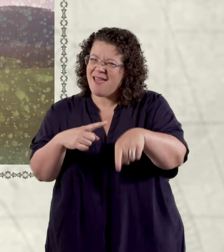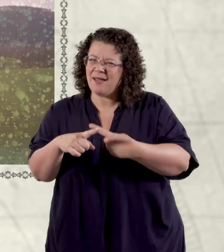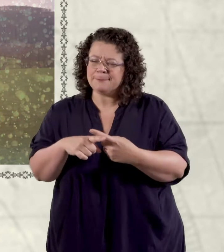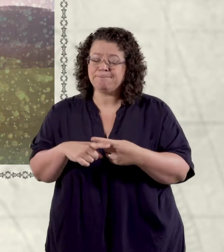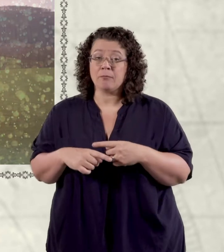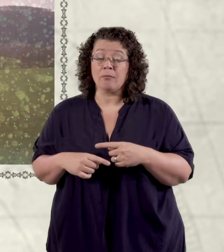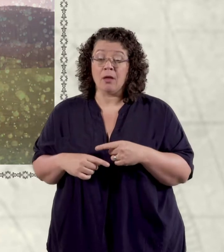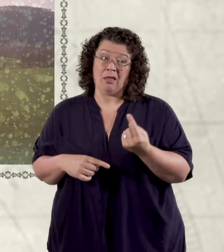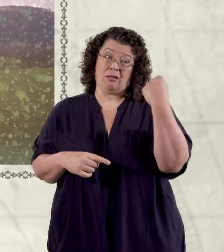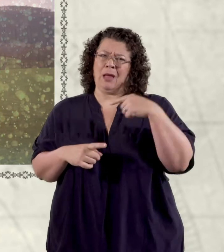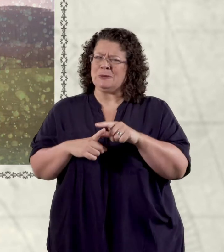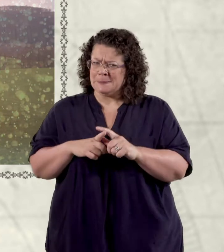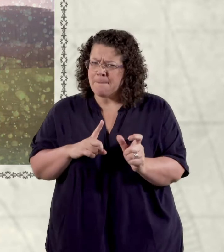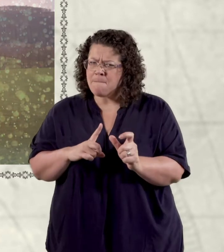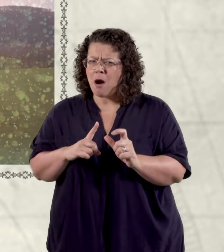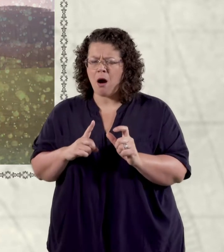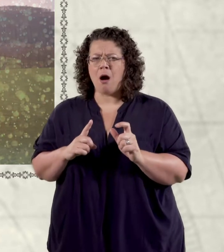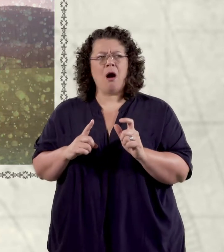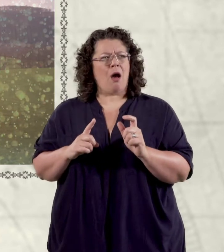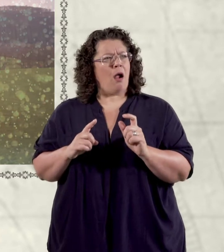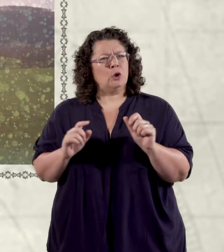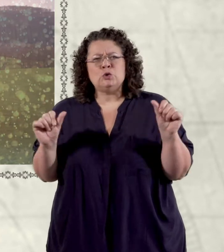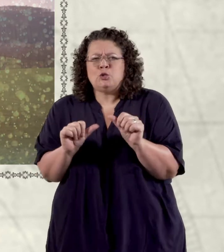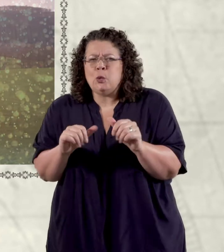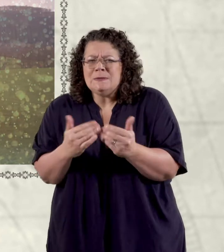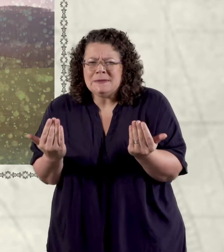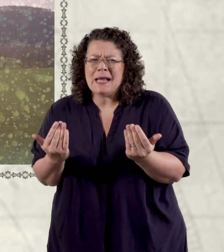Roedd hi'n fis Rhagfyr. Y dyddiau'n fyr.